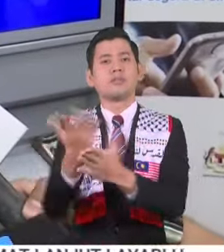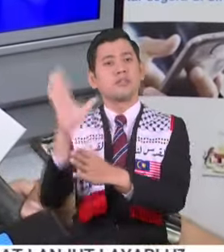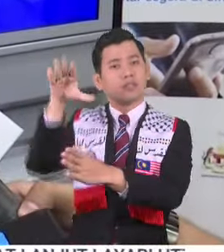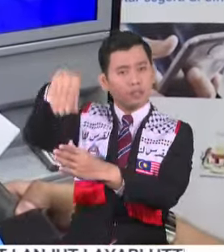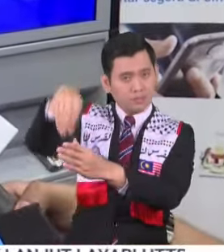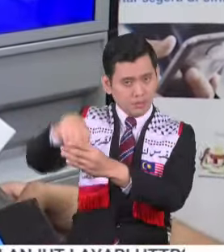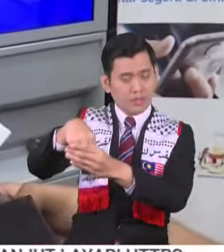ahe